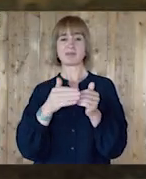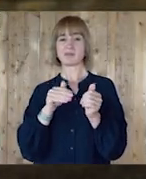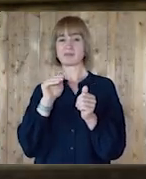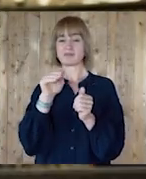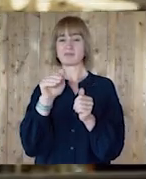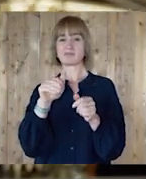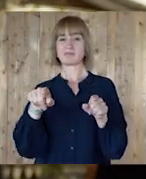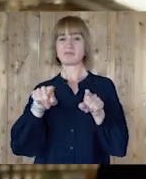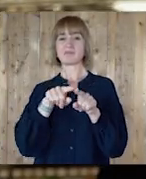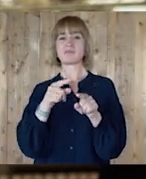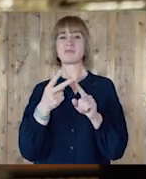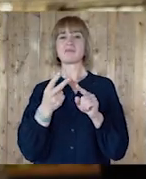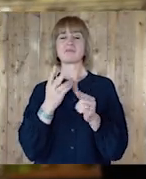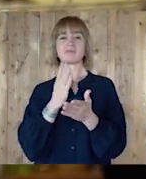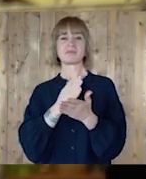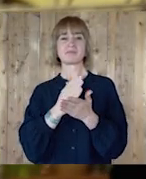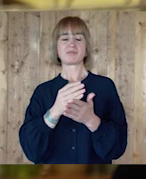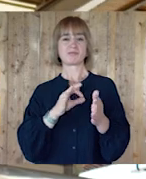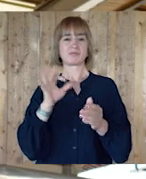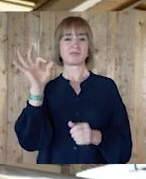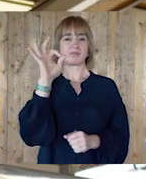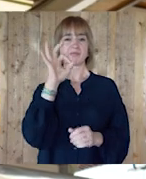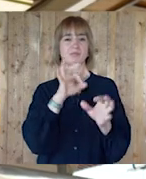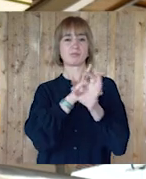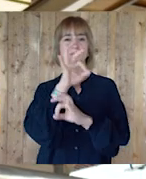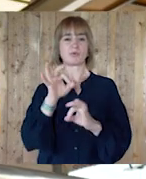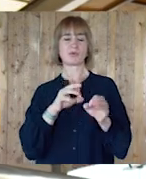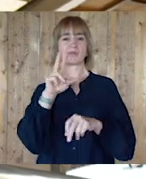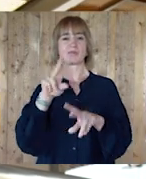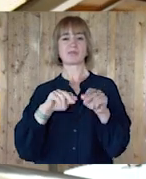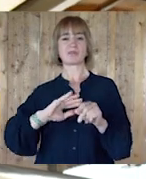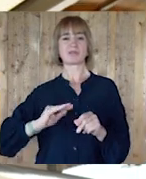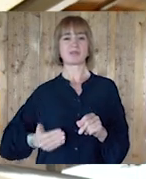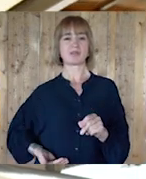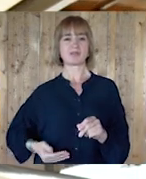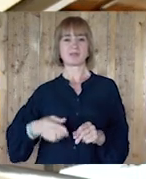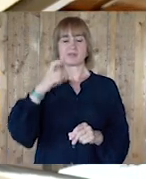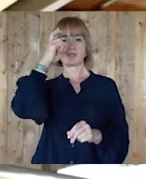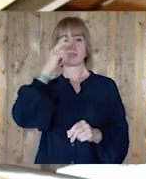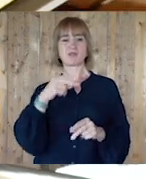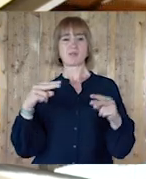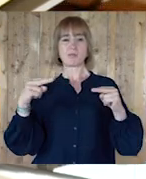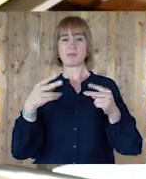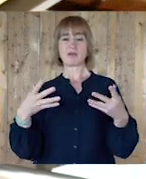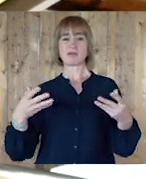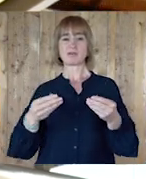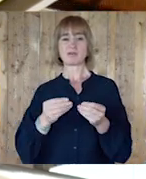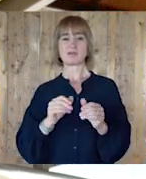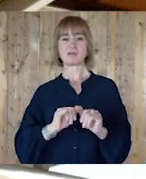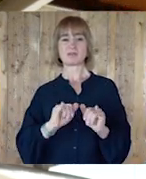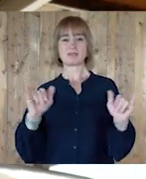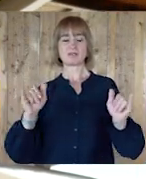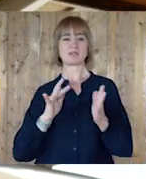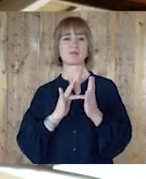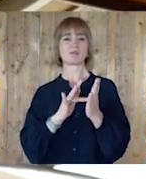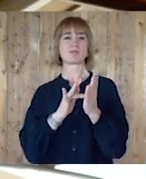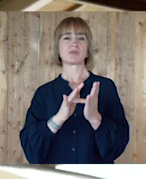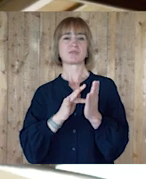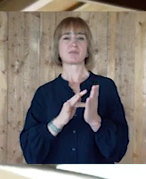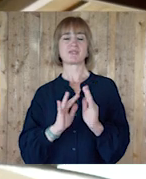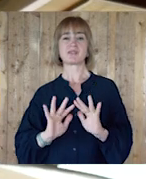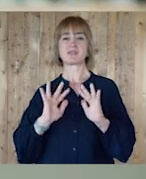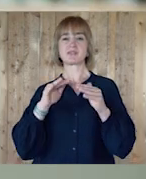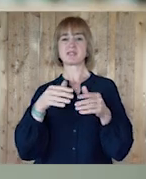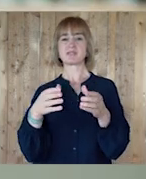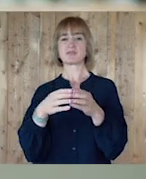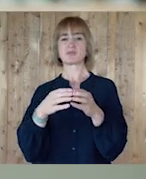შესაძლებლობების ხელმისაწვდომობის კუთხით და მეორეს მხრივ პროექტი ითვალისწინებს კერძო საჯარო პარტნიორობის გაძლიერებას, რათა ტურიზმისა